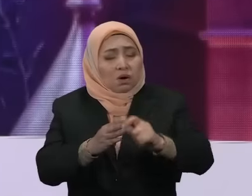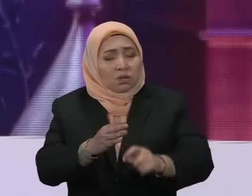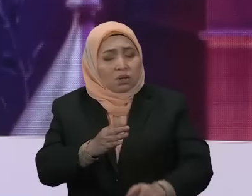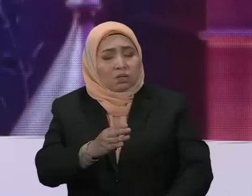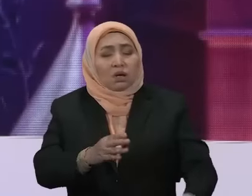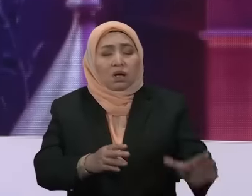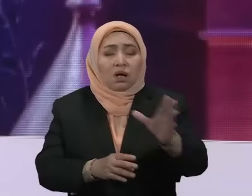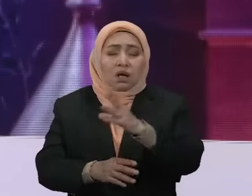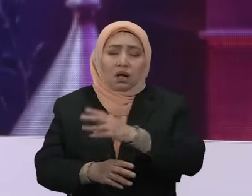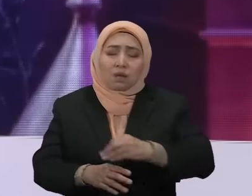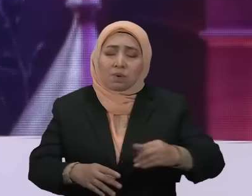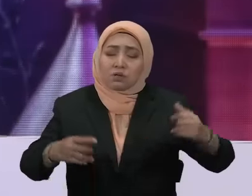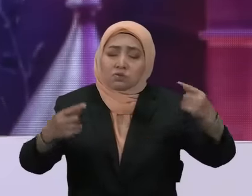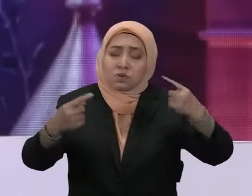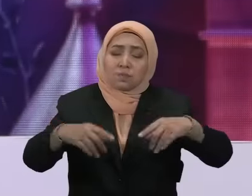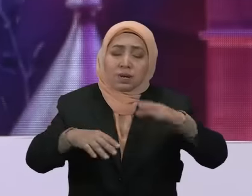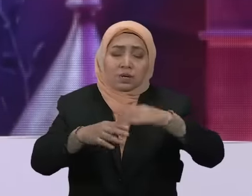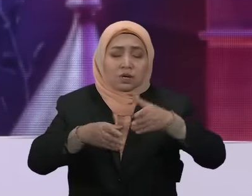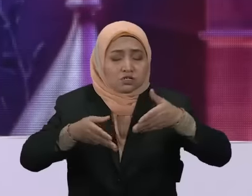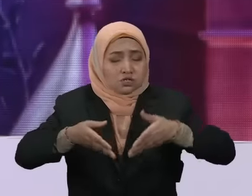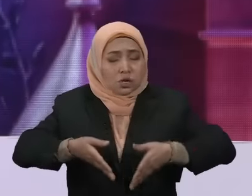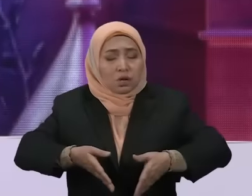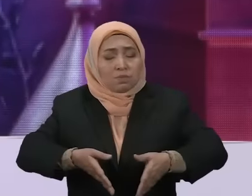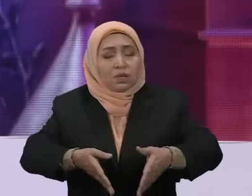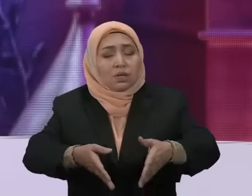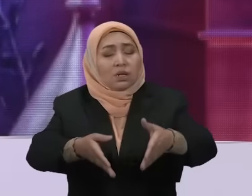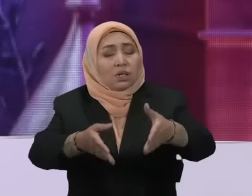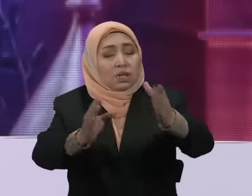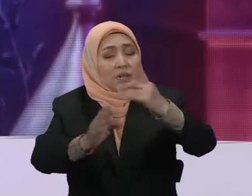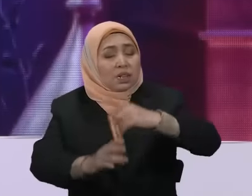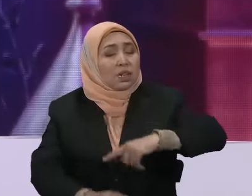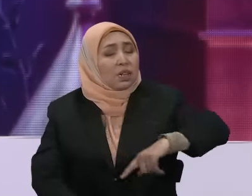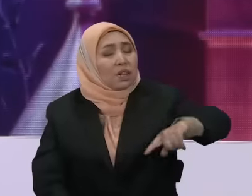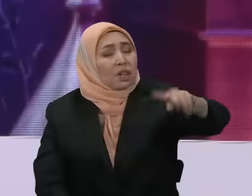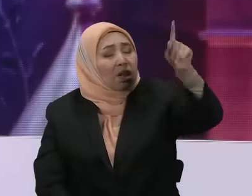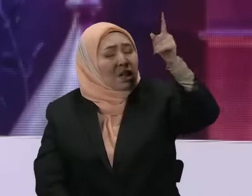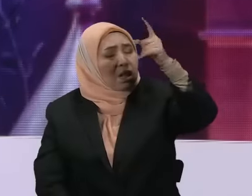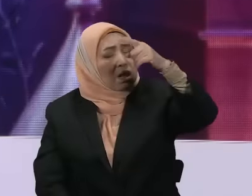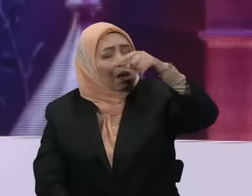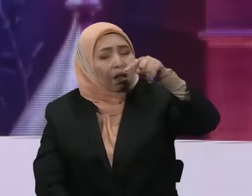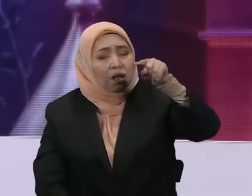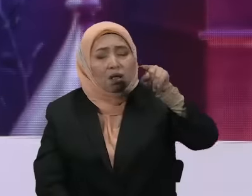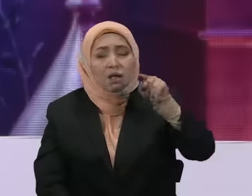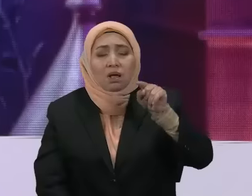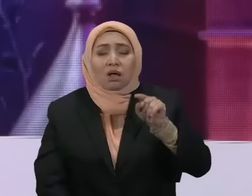وجاهد في سبيل الله